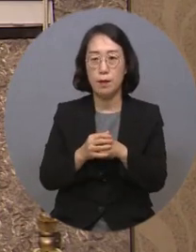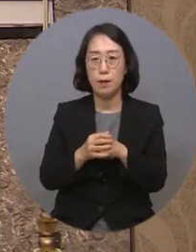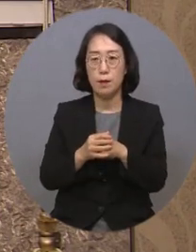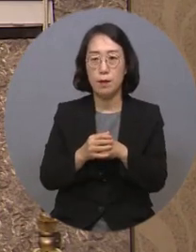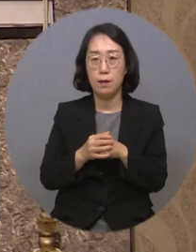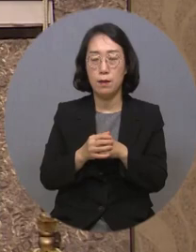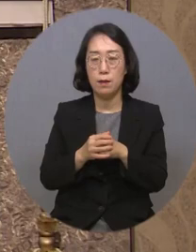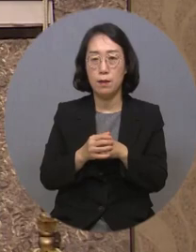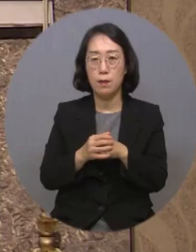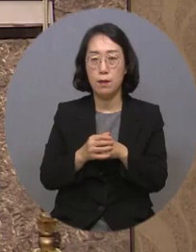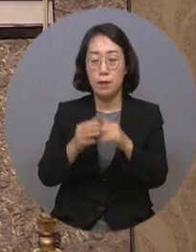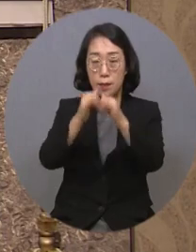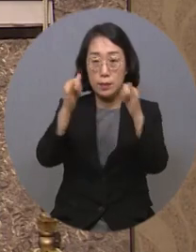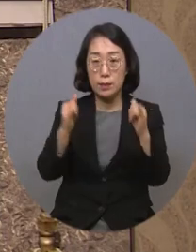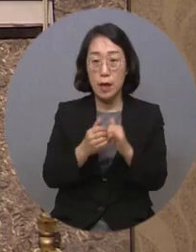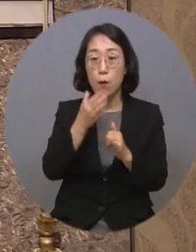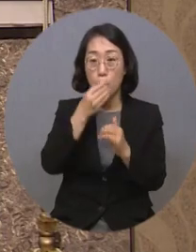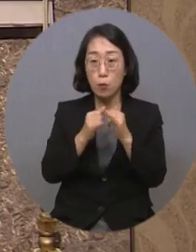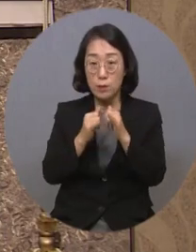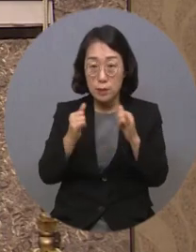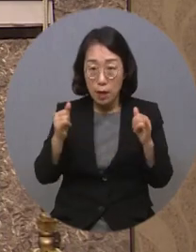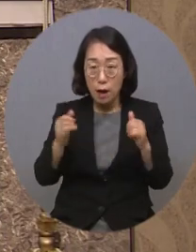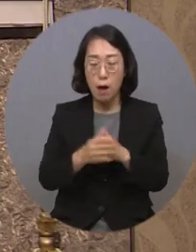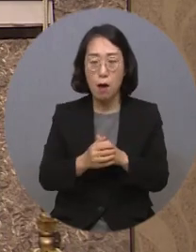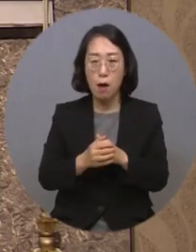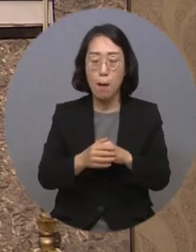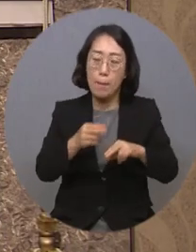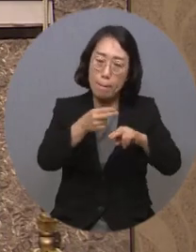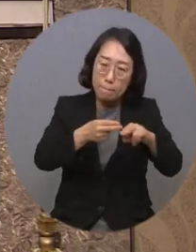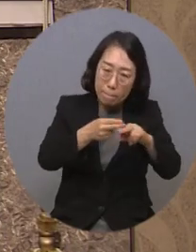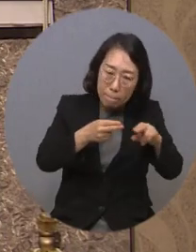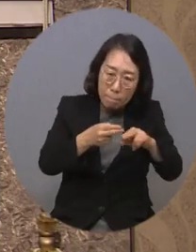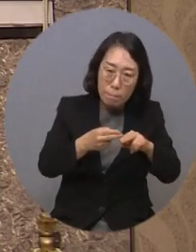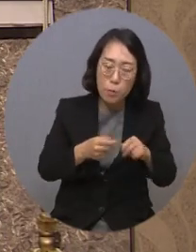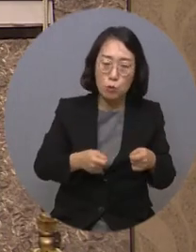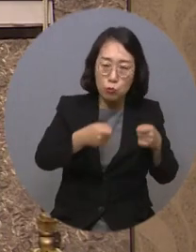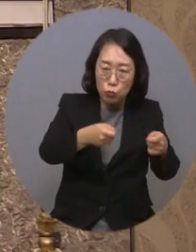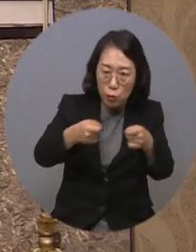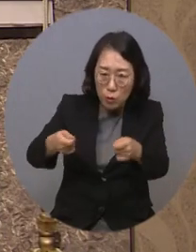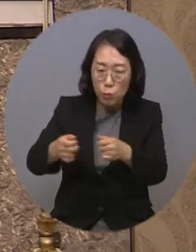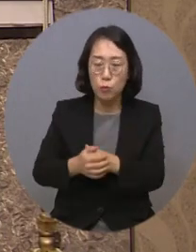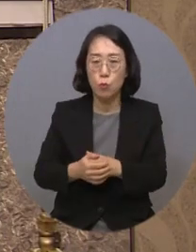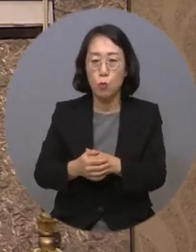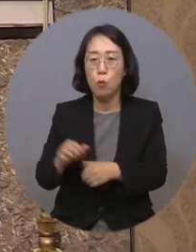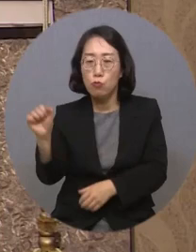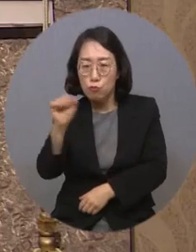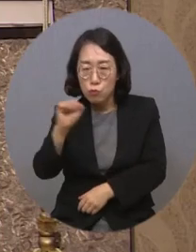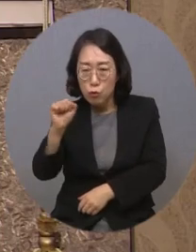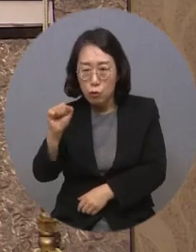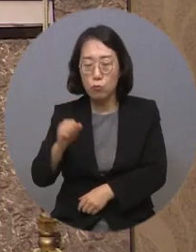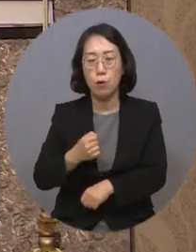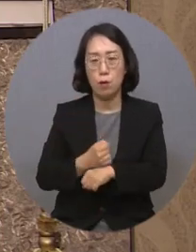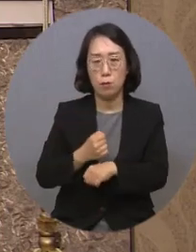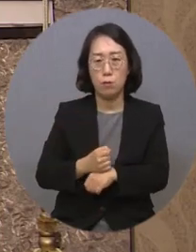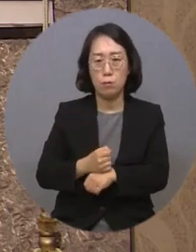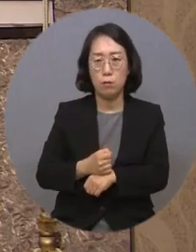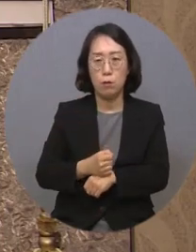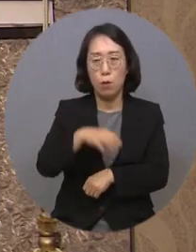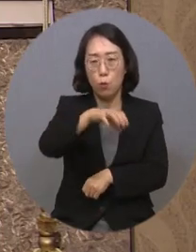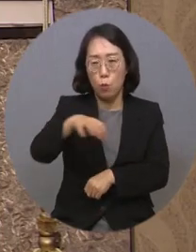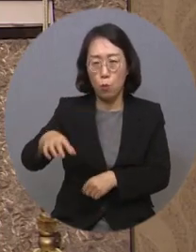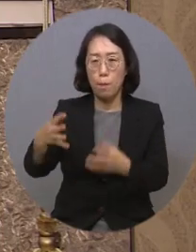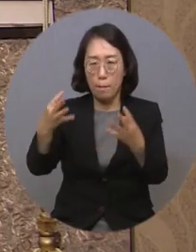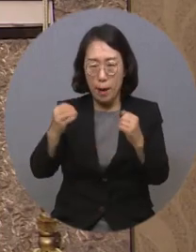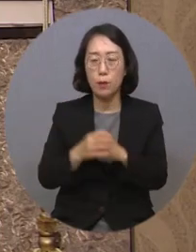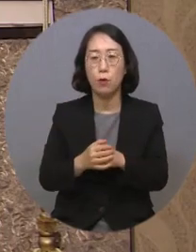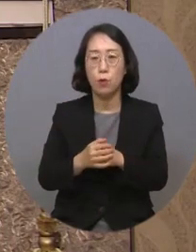지금 사회복지사들이 밥도 해줘야 되고 예. 차량 운전도 해줘야 되는 기관들도 많아요. 그래서 그 기능직